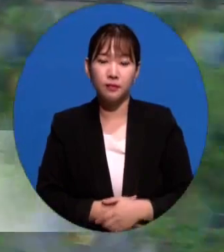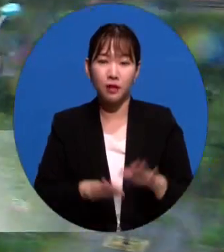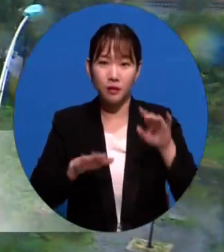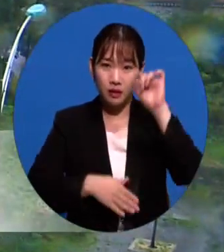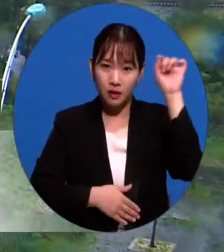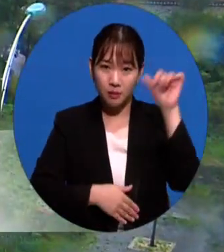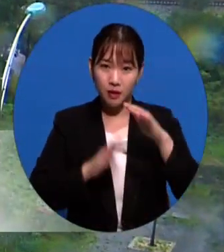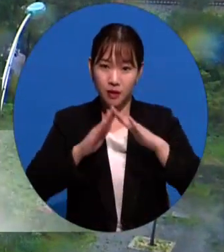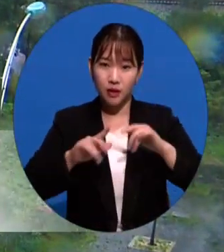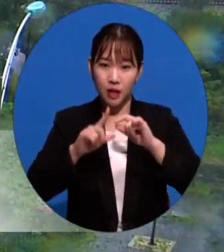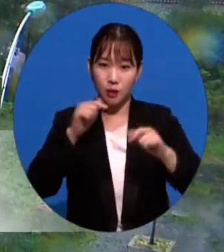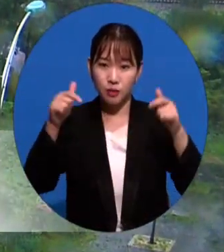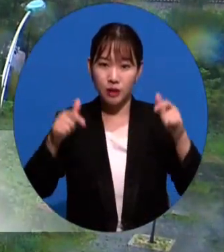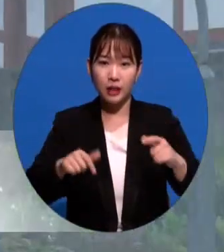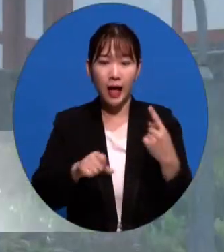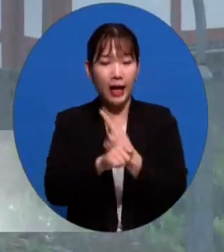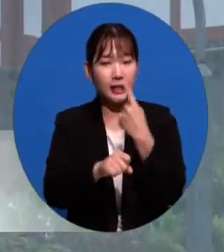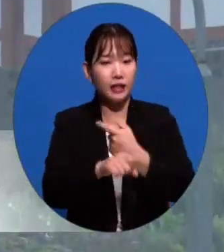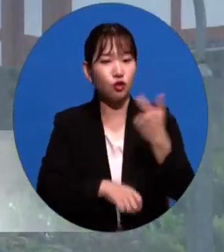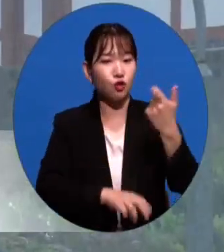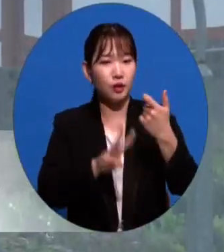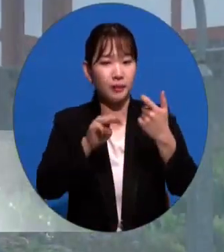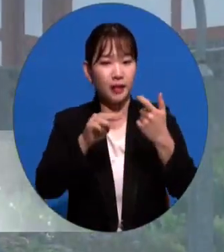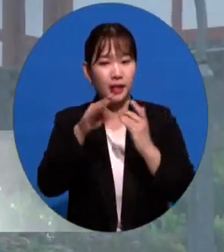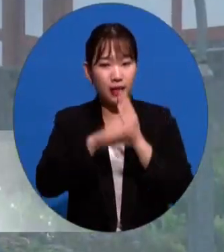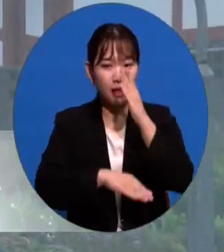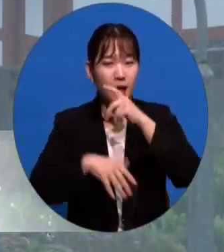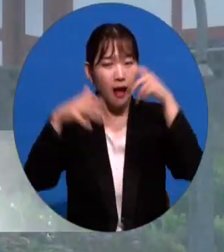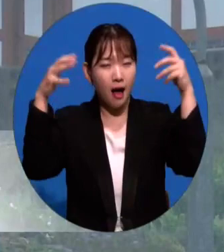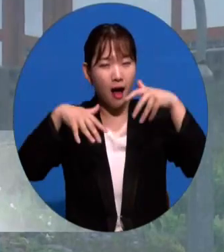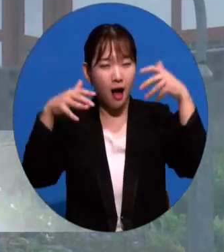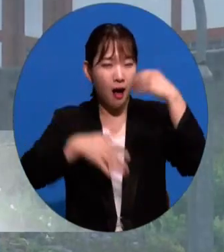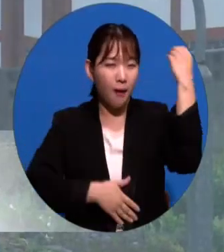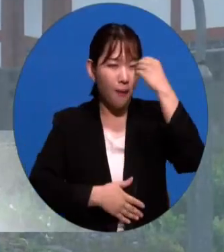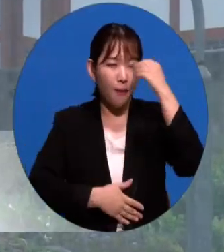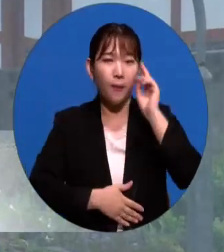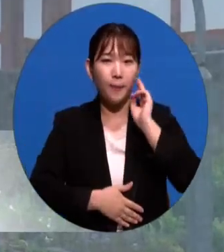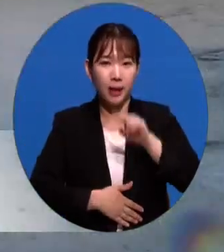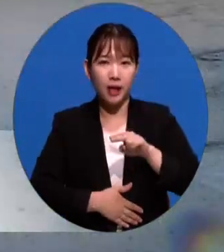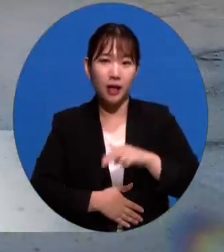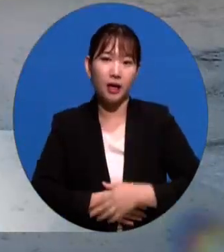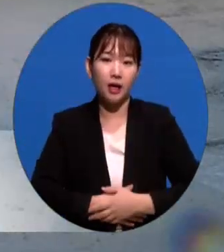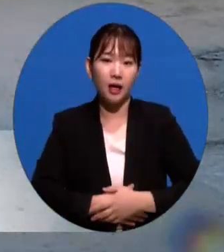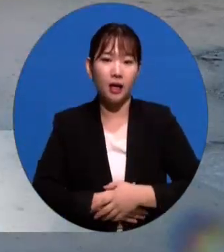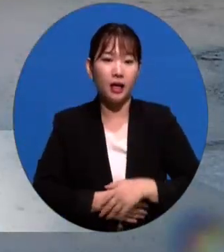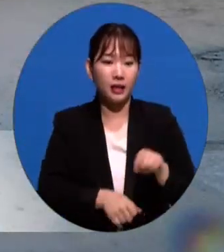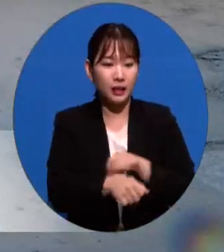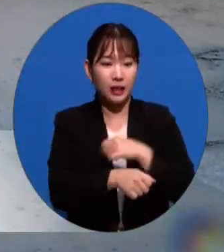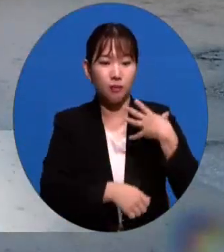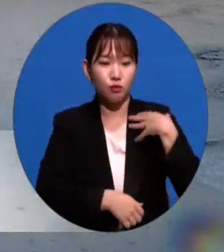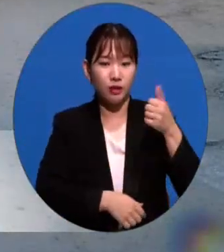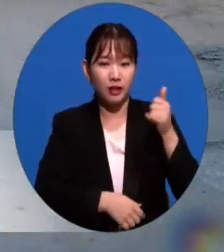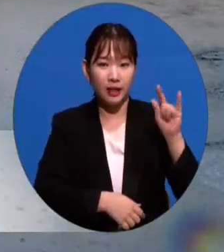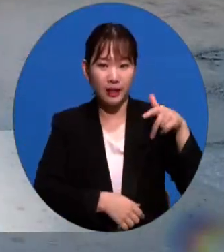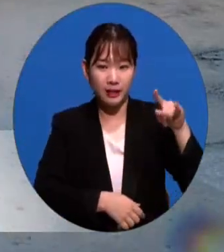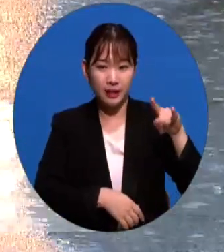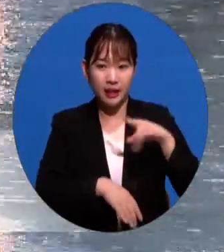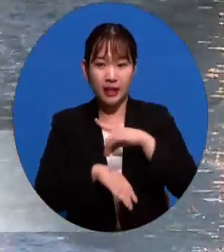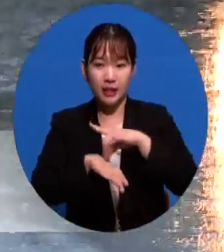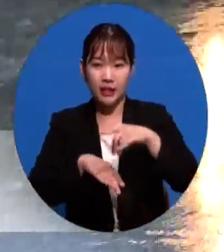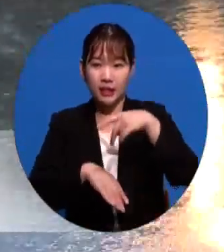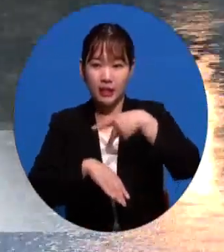오늘 새벽 전남 일부 지역에는 시간당 60mm가 넘는 폭우가 쏟아졌습니다. 특히 무안 해제와 신안